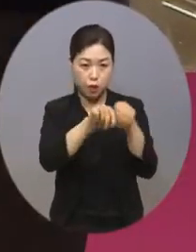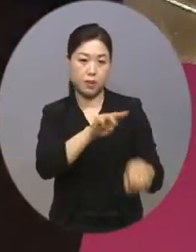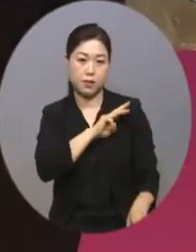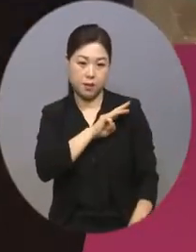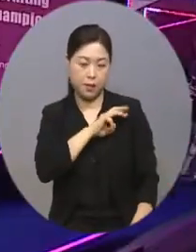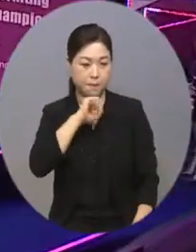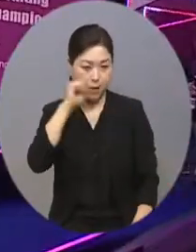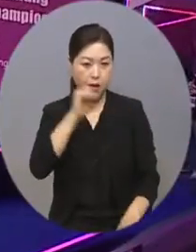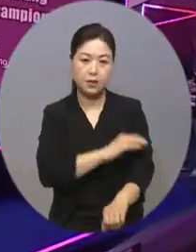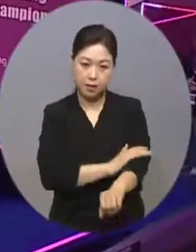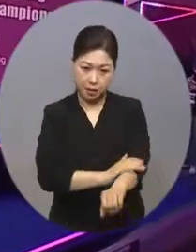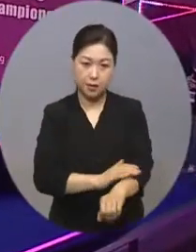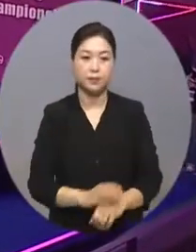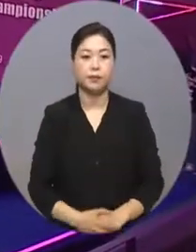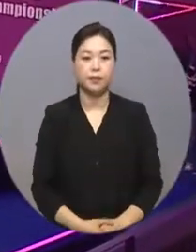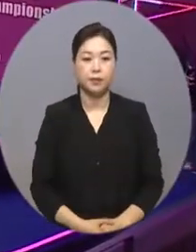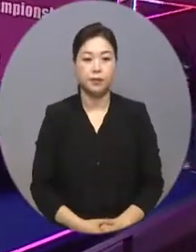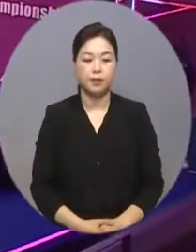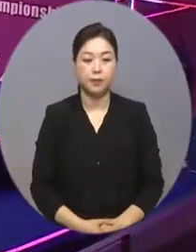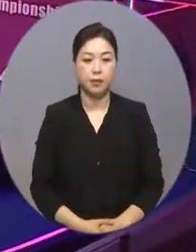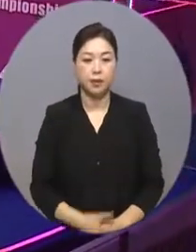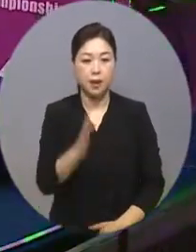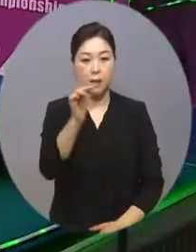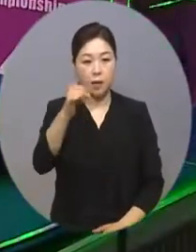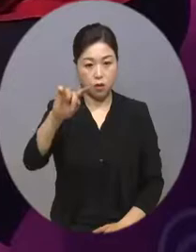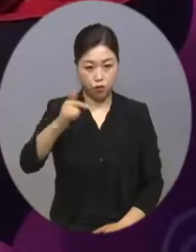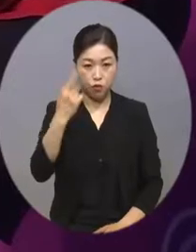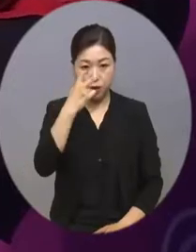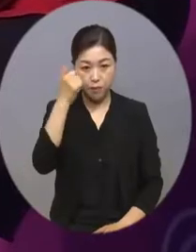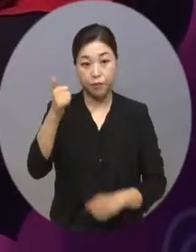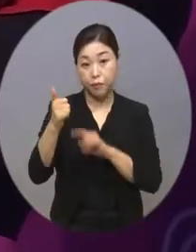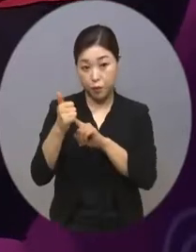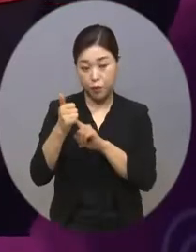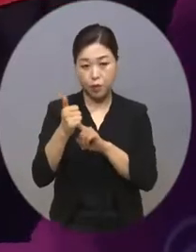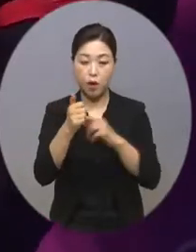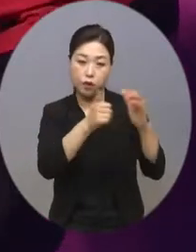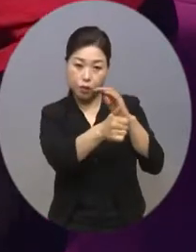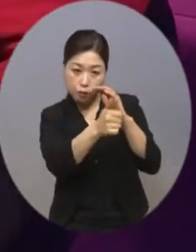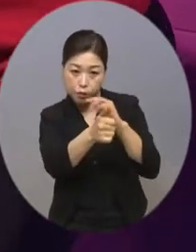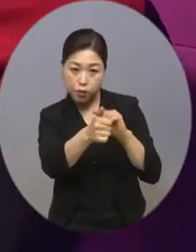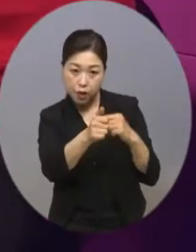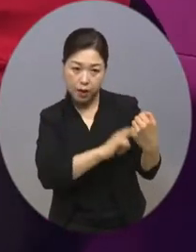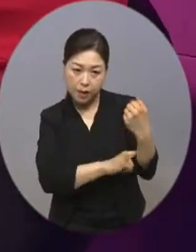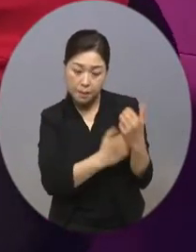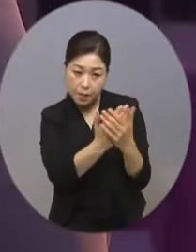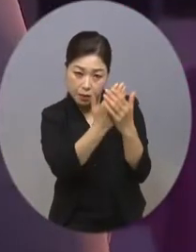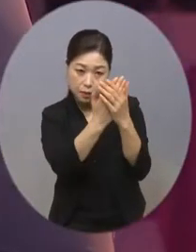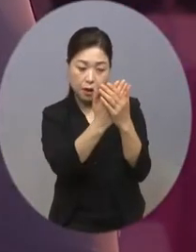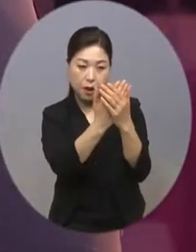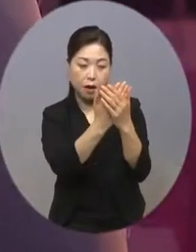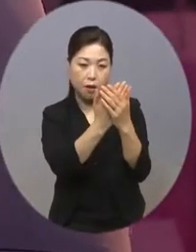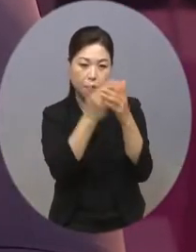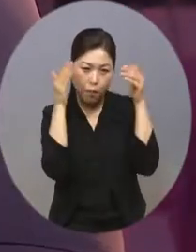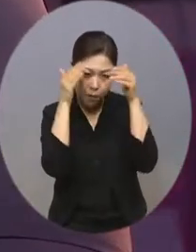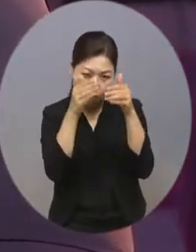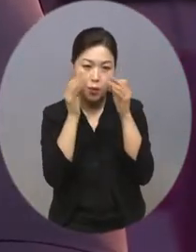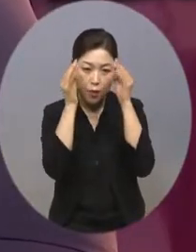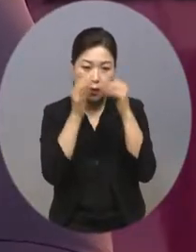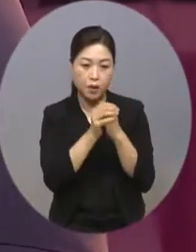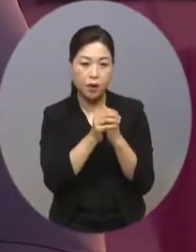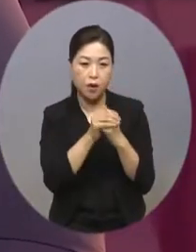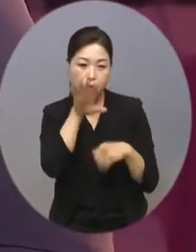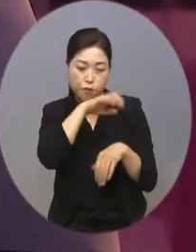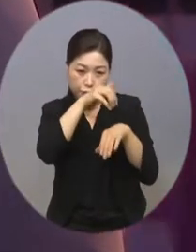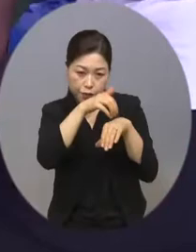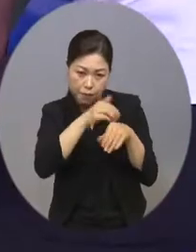거뒀습니다. 현장에서 만난 박훈 감독은 선수들의 기량 발전에 주목했습니다. 체계적인 훈련에